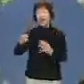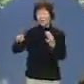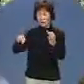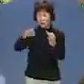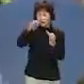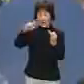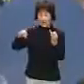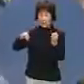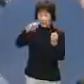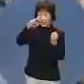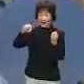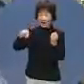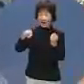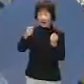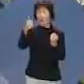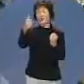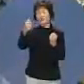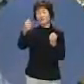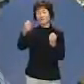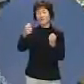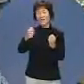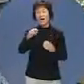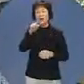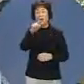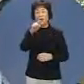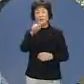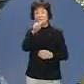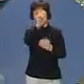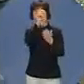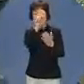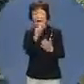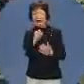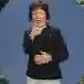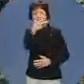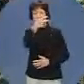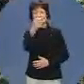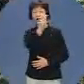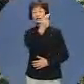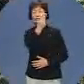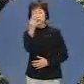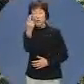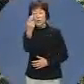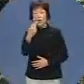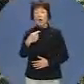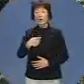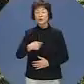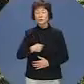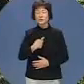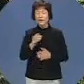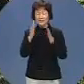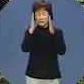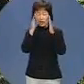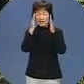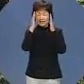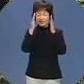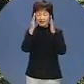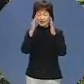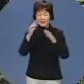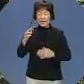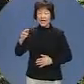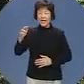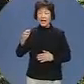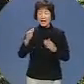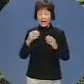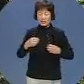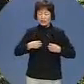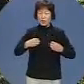刻まれているように70度登ったとか、自分たちの信仰心の熱心さ、そういったものをこういう